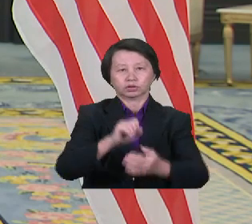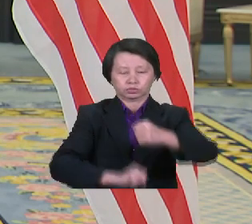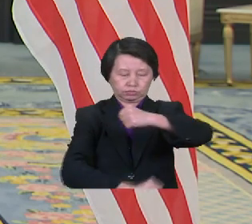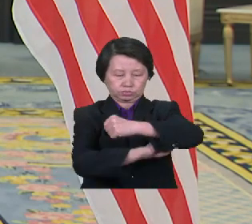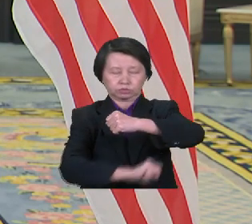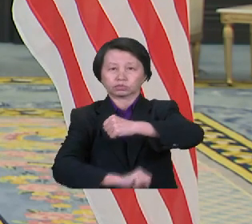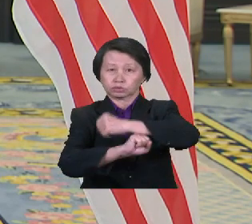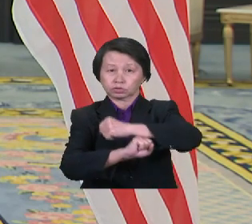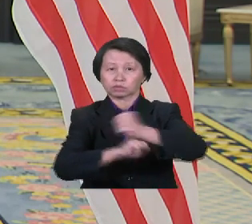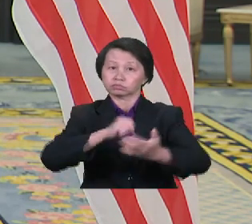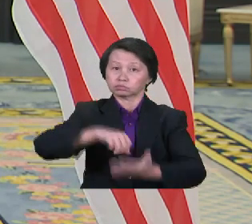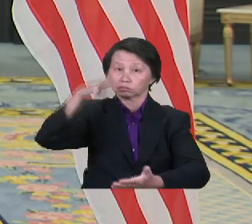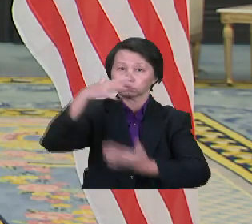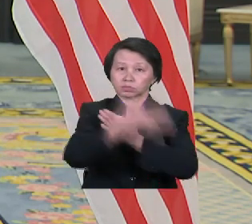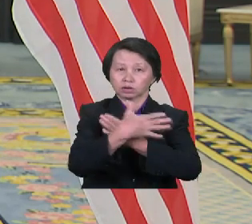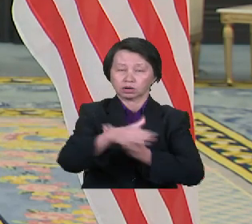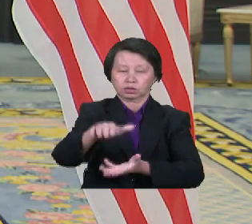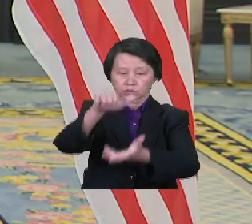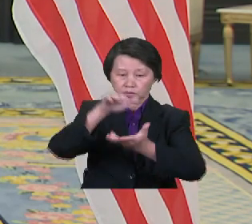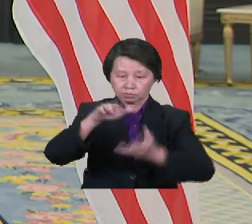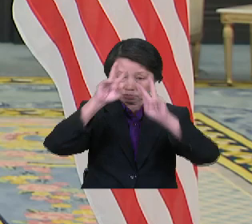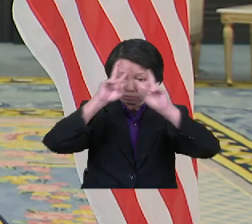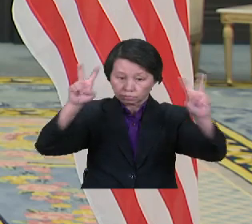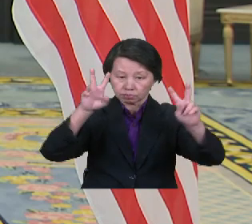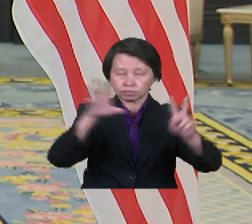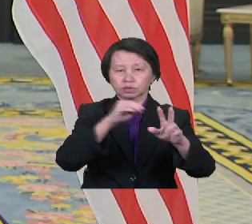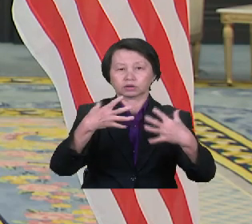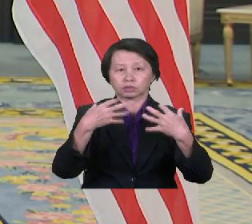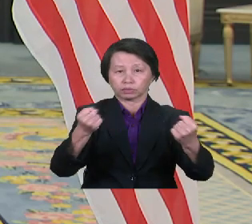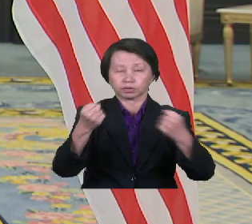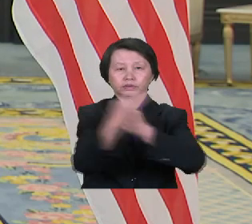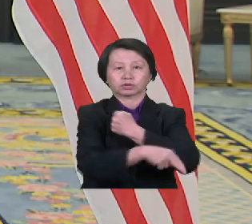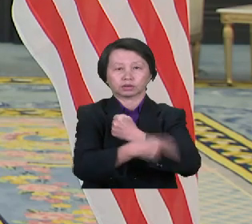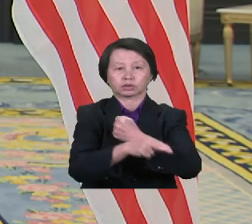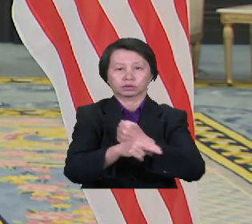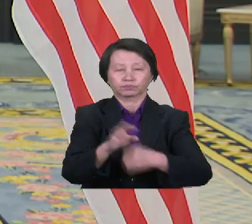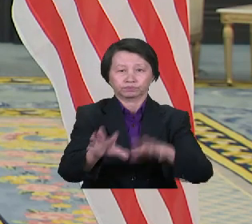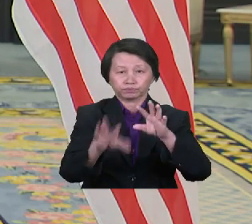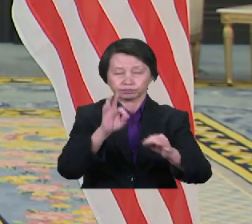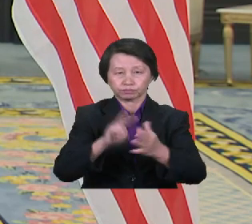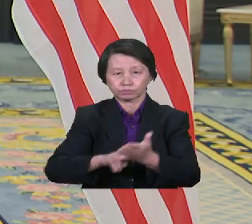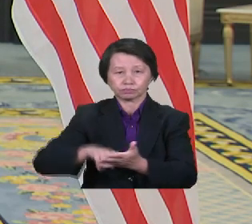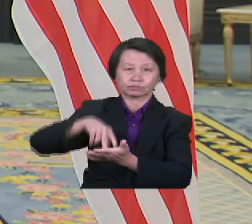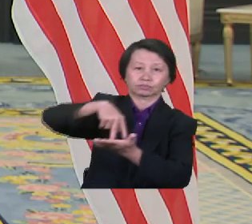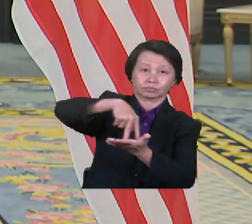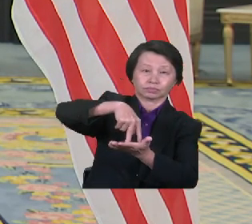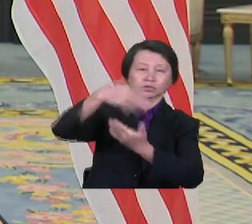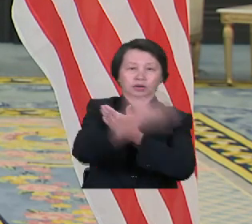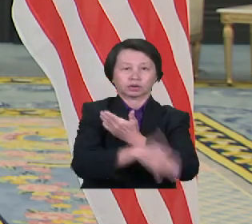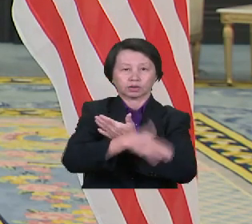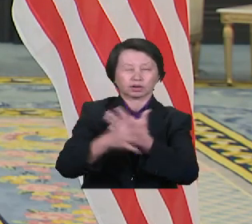kemakmuran negara dan menyumbang kepada keamanan dan dan kestabilan pemulihan dan kebangkitan negara yang